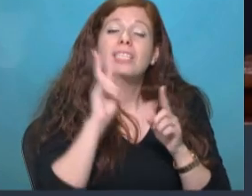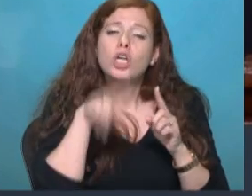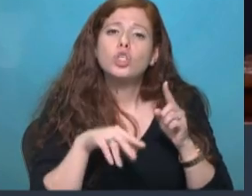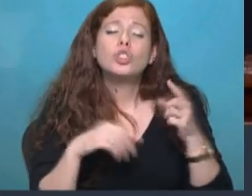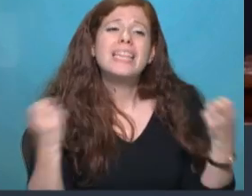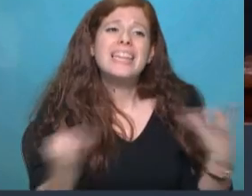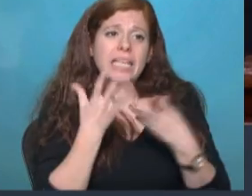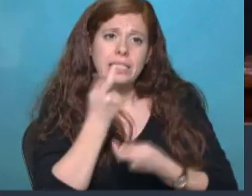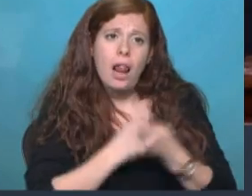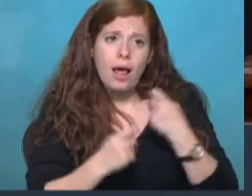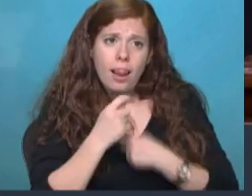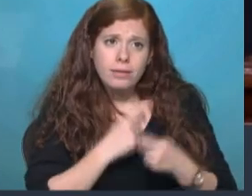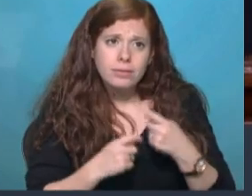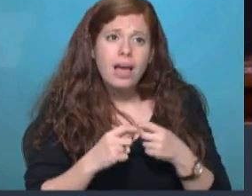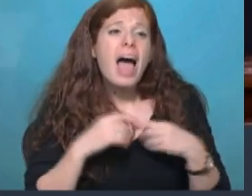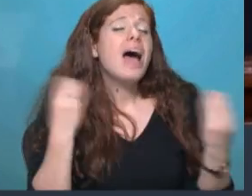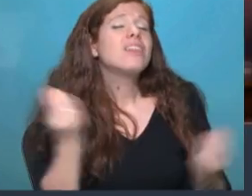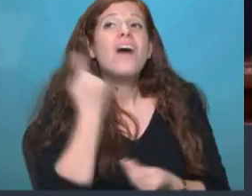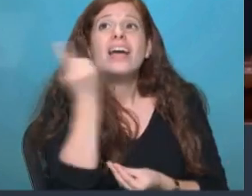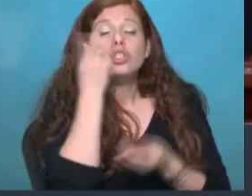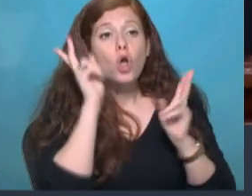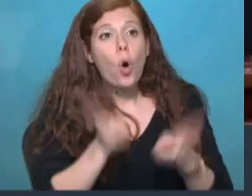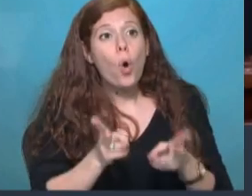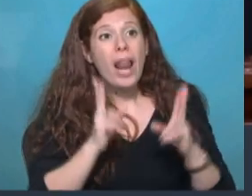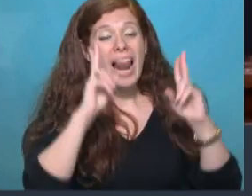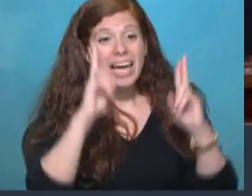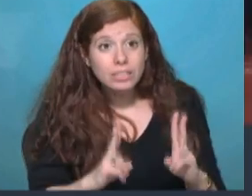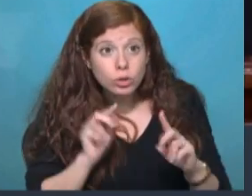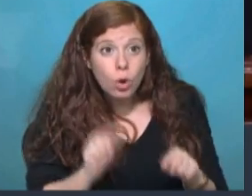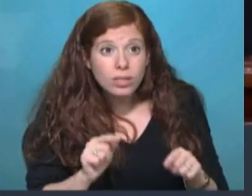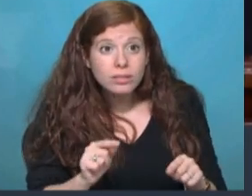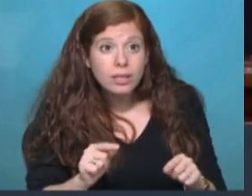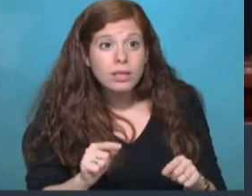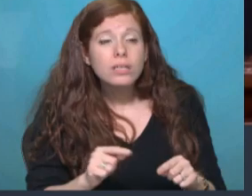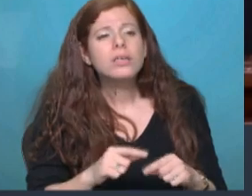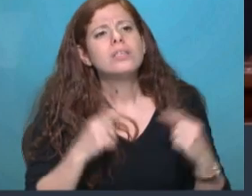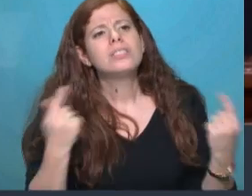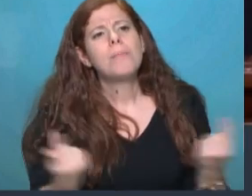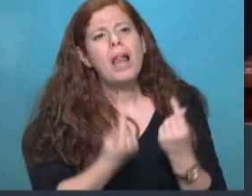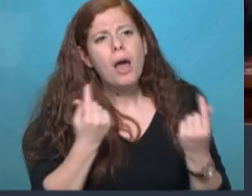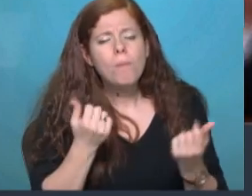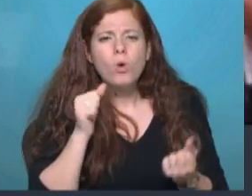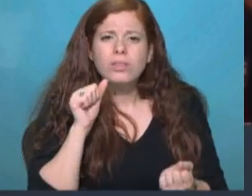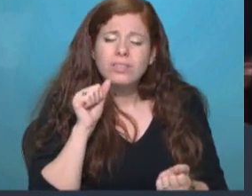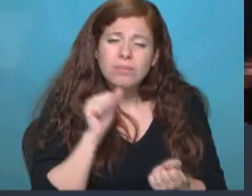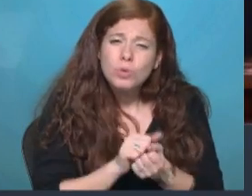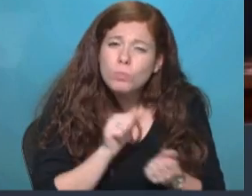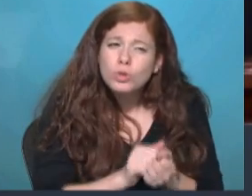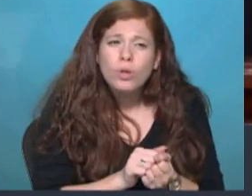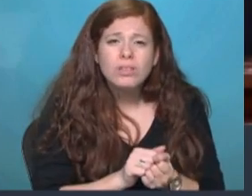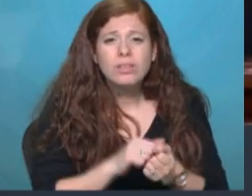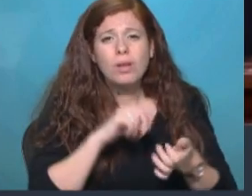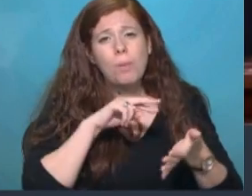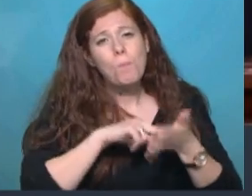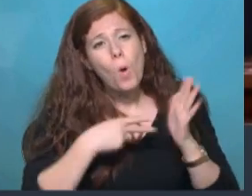States and the only thing that can stop it are foolish wars, politics,